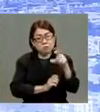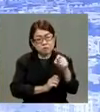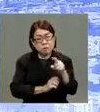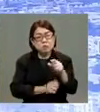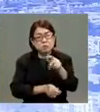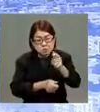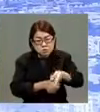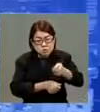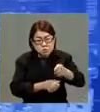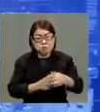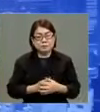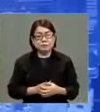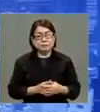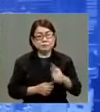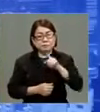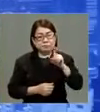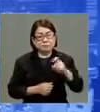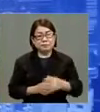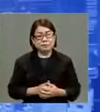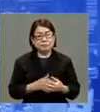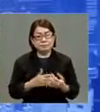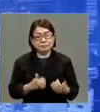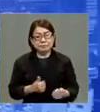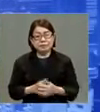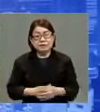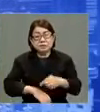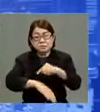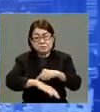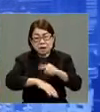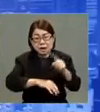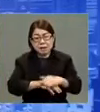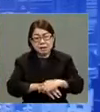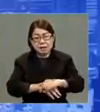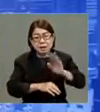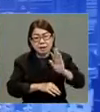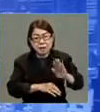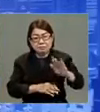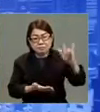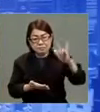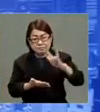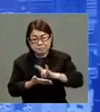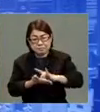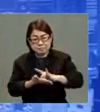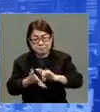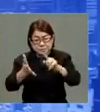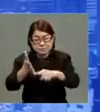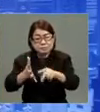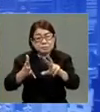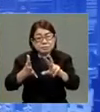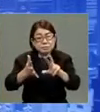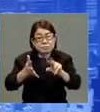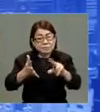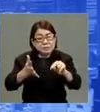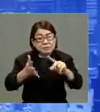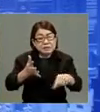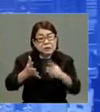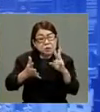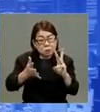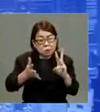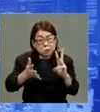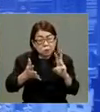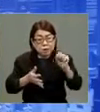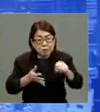ครับมีคำถามเพิ่มเติมเกี่ยวกับหลังจากมีการประกาศขยายเวลาห้ามบินเข้าไทยอีก1เดือนจนถึงวันที่30มิถุนายนเนี่ยครับแต่ว่าตอนนี้ยังมีคนไทยตก